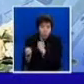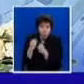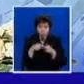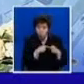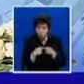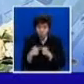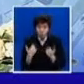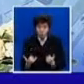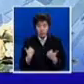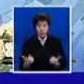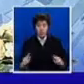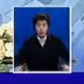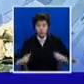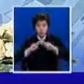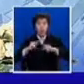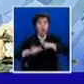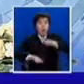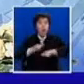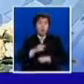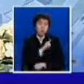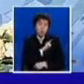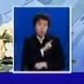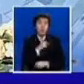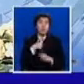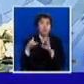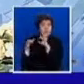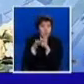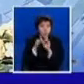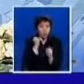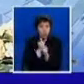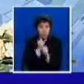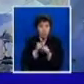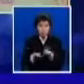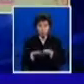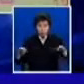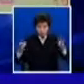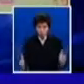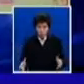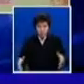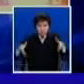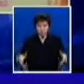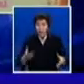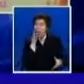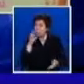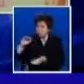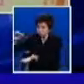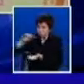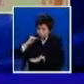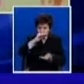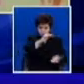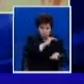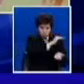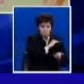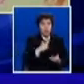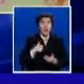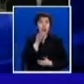กระทรวงพาณิชย์ได้ไปดำเนินการในมาตรการแทรกแซงที่เราเรียกว่ามาตรการตั้งโต๊ะซื้อข้าวนะครับเพื่อยืนยันว่าราคาอ้างอิงที่รัฐบาล